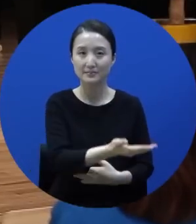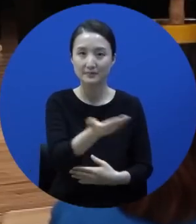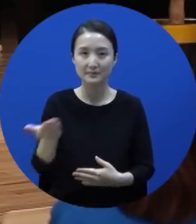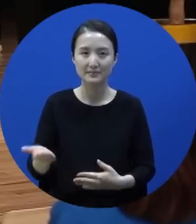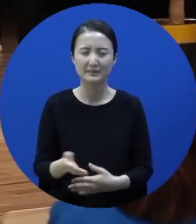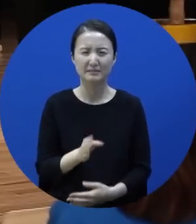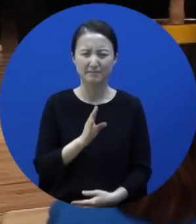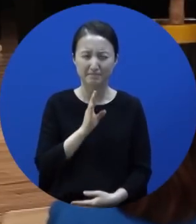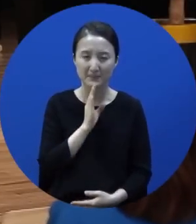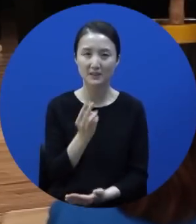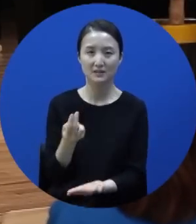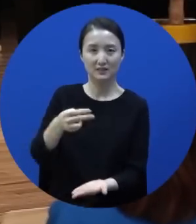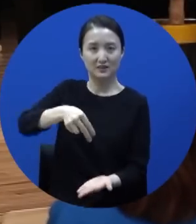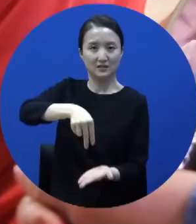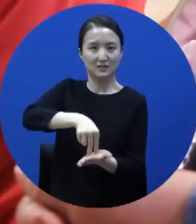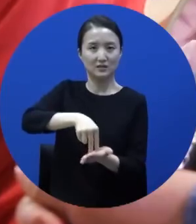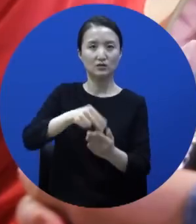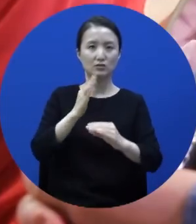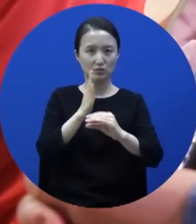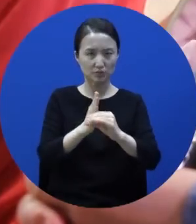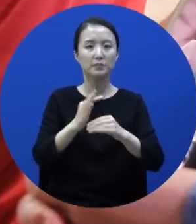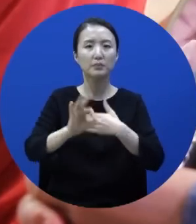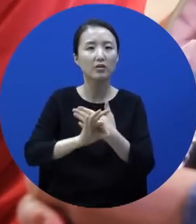바깥을 바라보고 있다라고 할 때 느낌이 어떠세요?